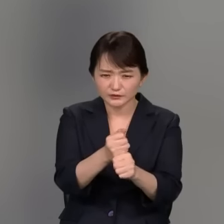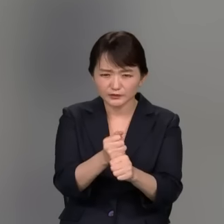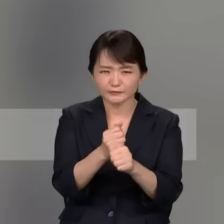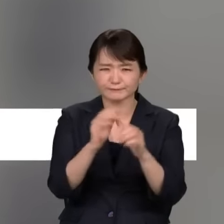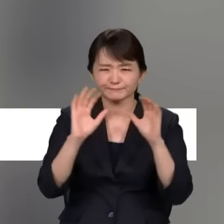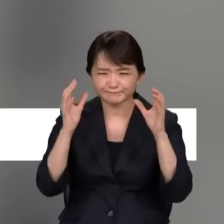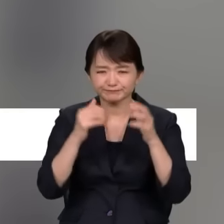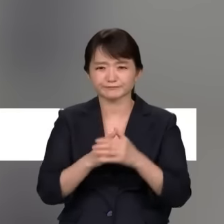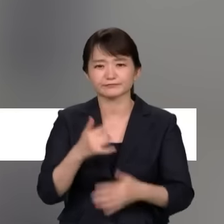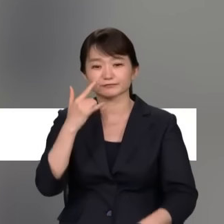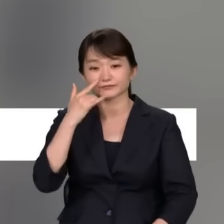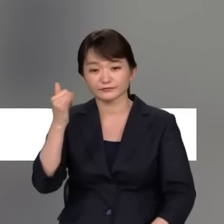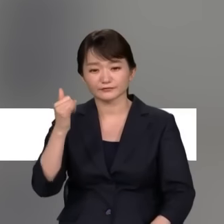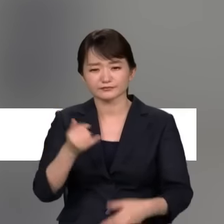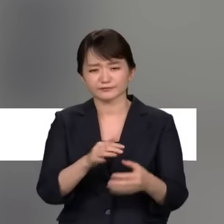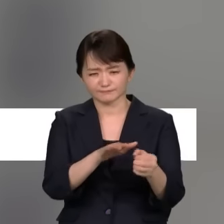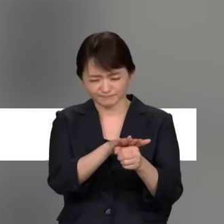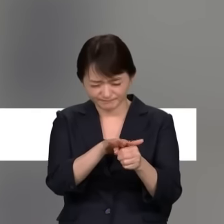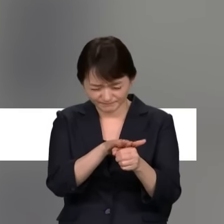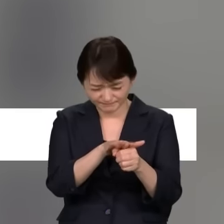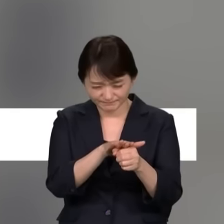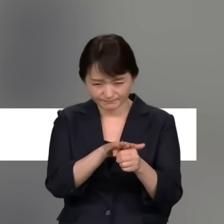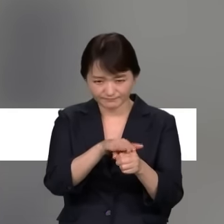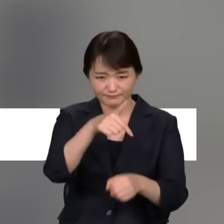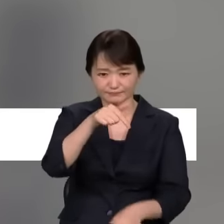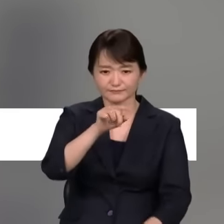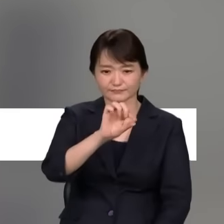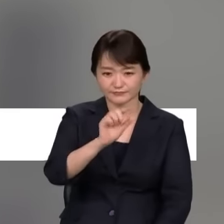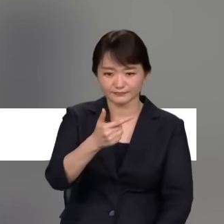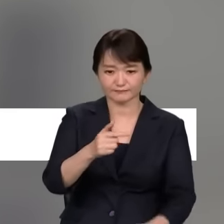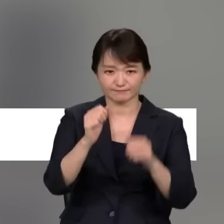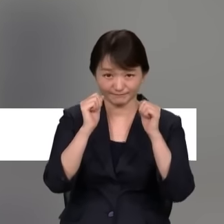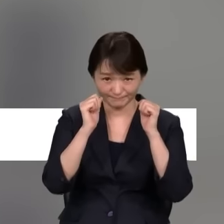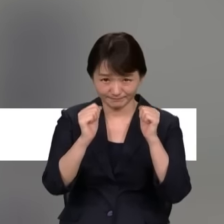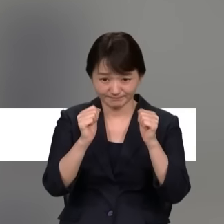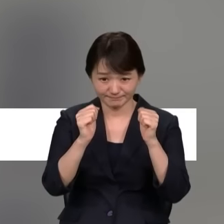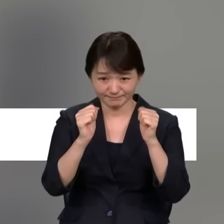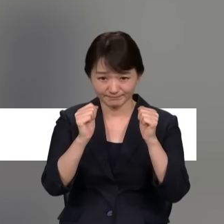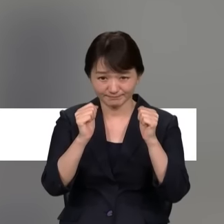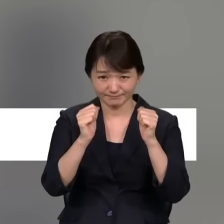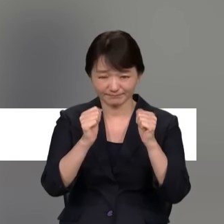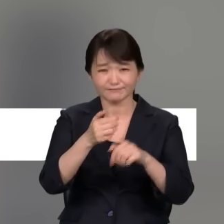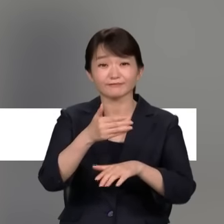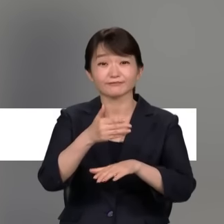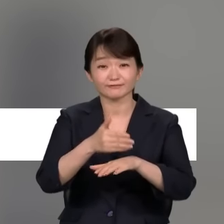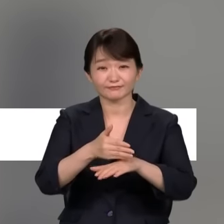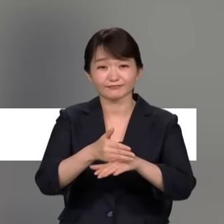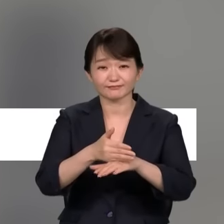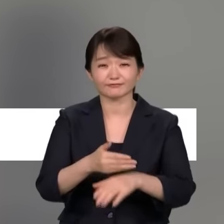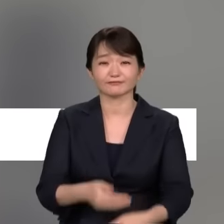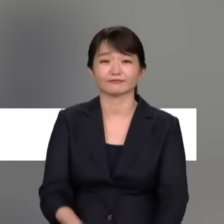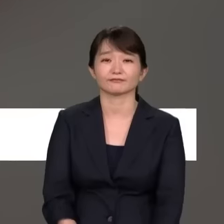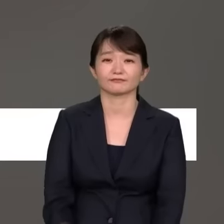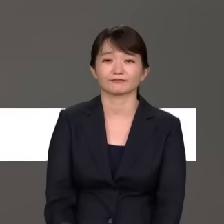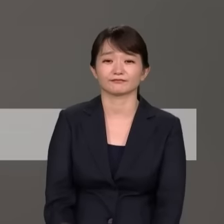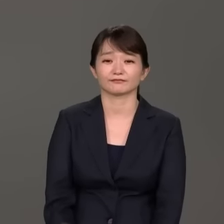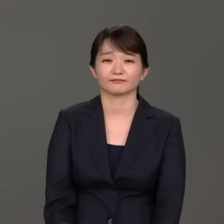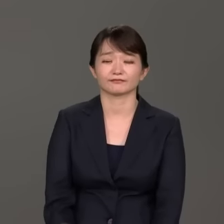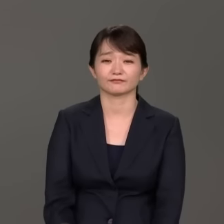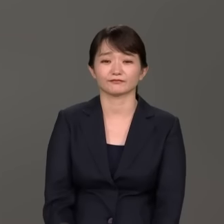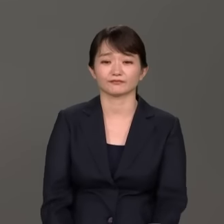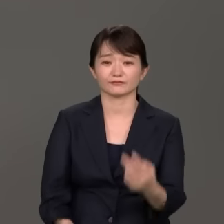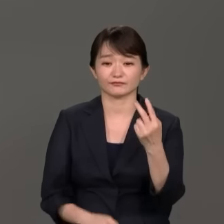엄마랑 아빠랑 많이 사랑하고 우리 강민이 화이팅. 너무너무 감사해요.